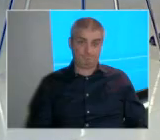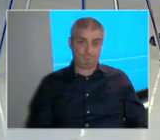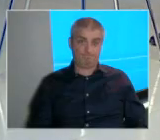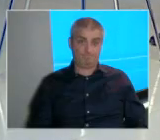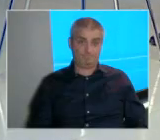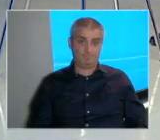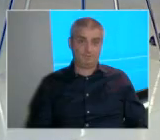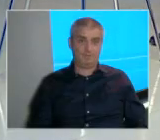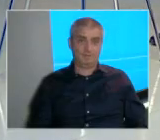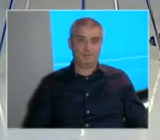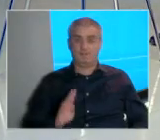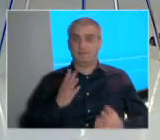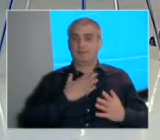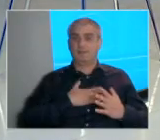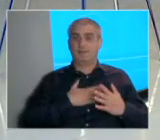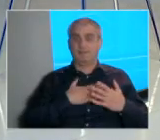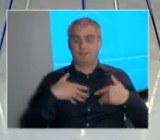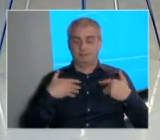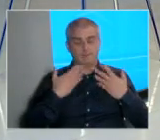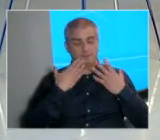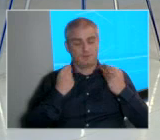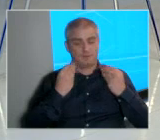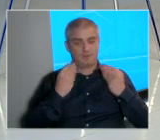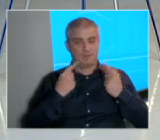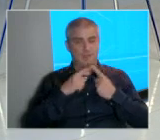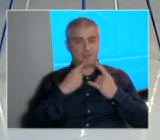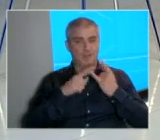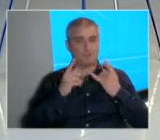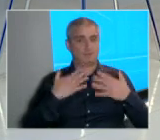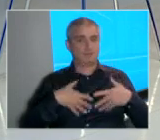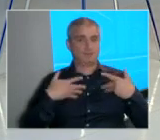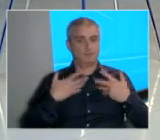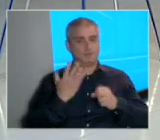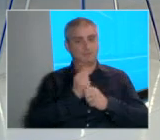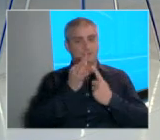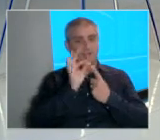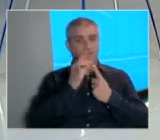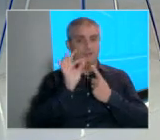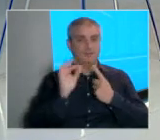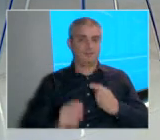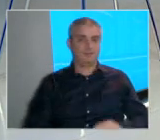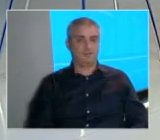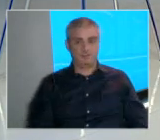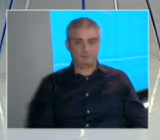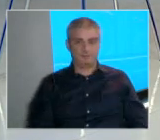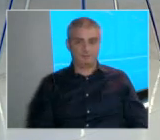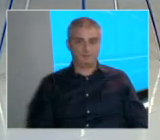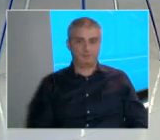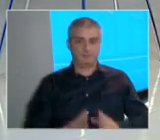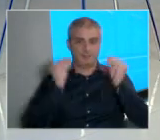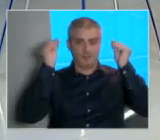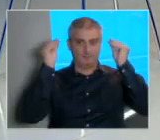בנצי. חנוכה שמח. תודה רבה. עוד יום טוב. חנוכה שמח, שתזכה לנרות, כמו שאומר רובן, הנה הוא